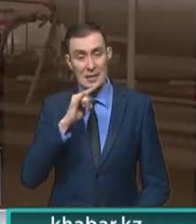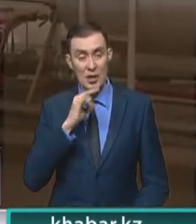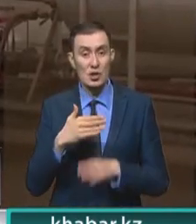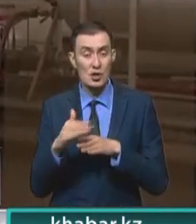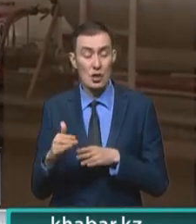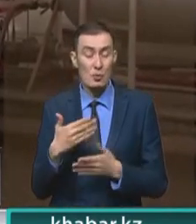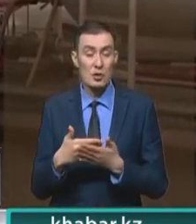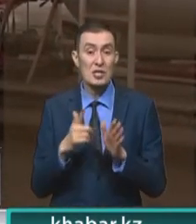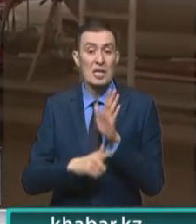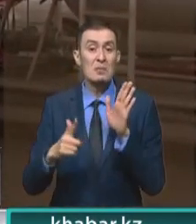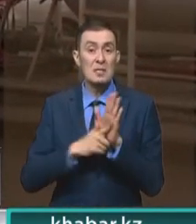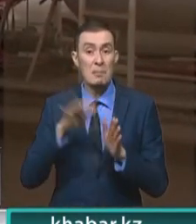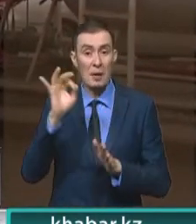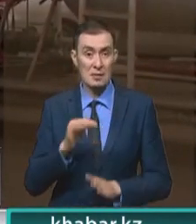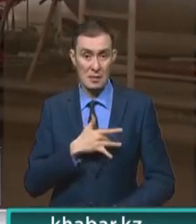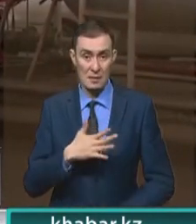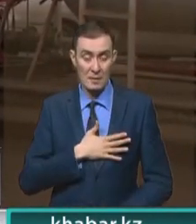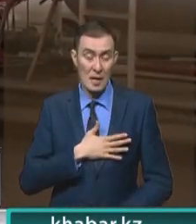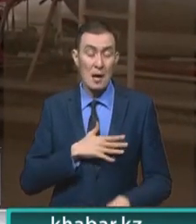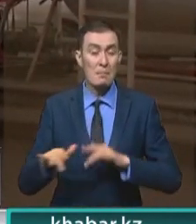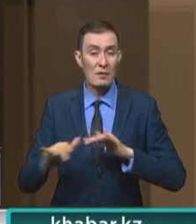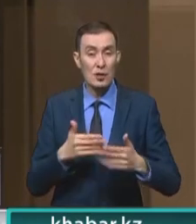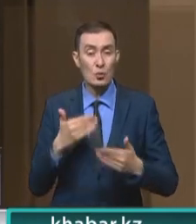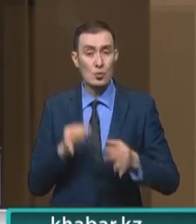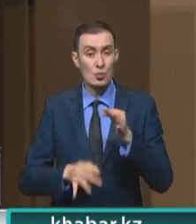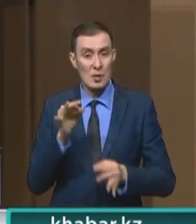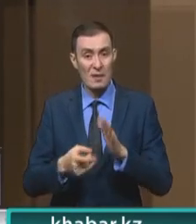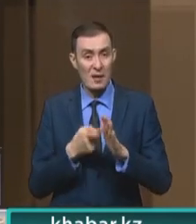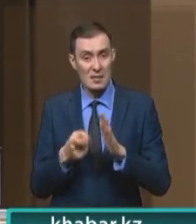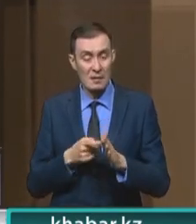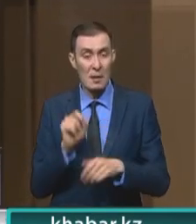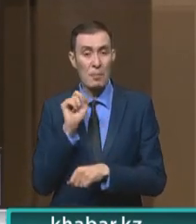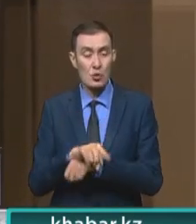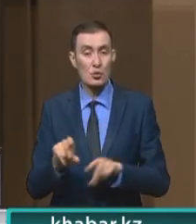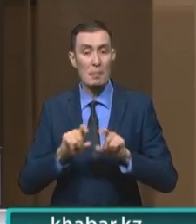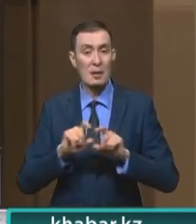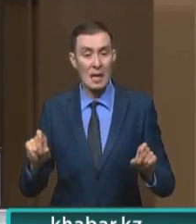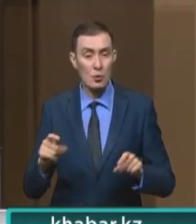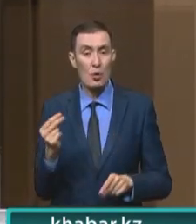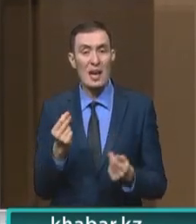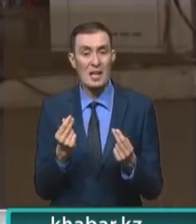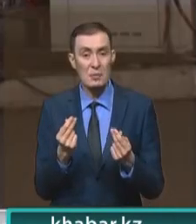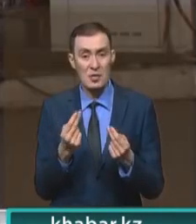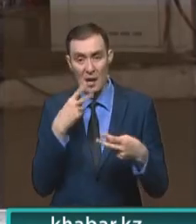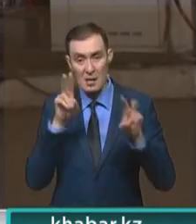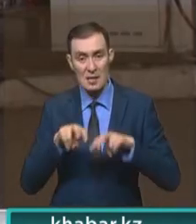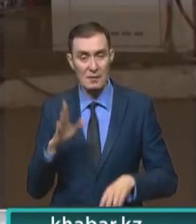долей рынка почти в 77%. Проведение досудебного расследования поручено Департаменту экономических расследований.